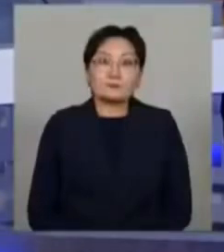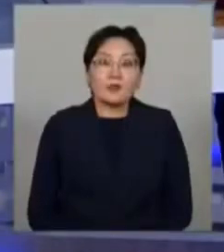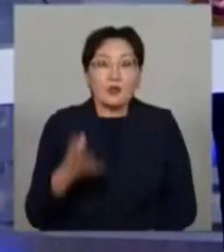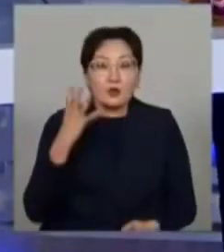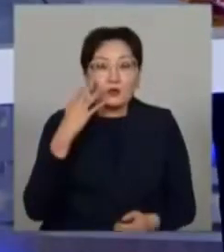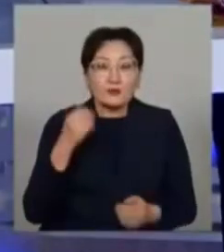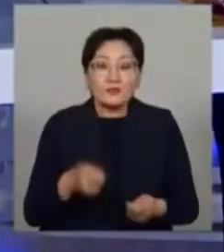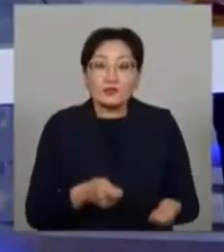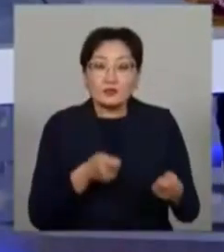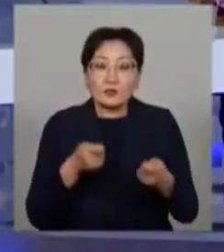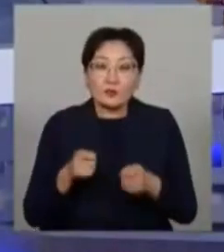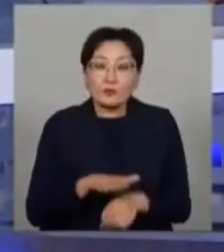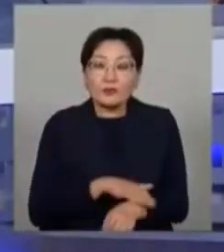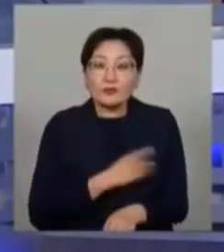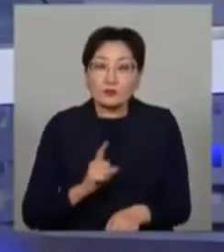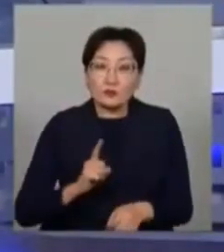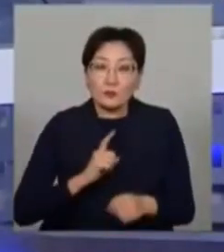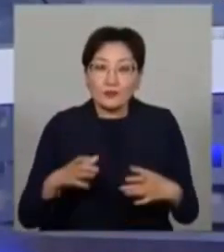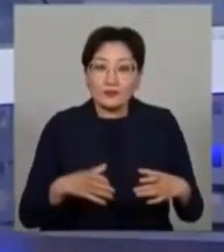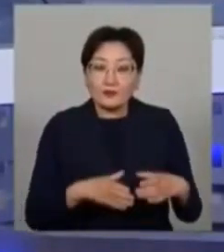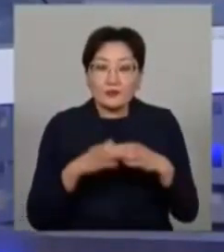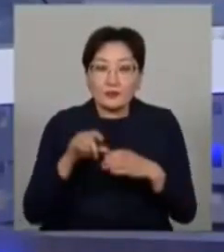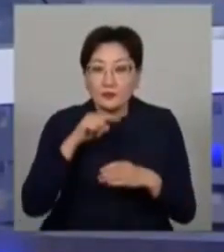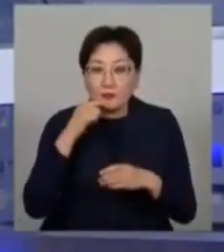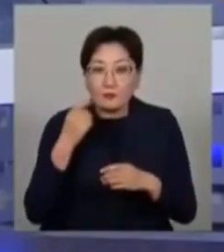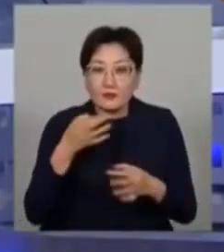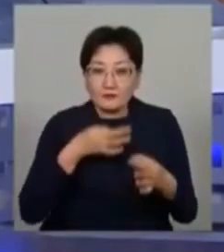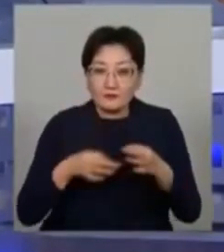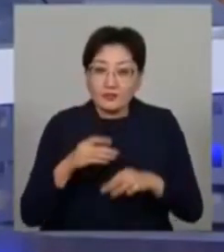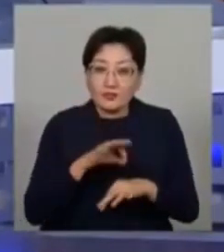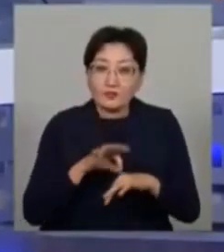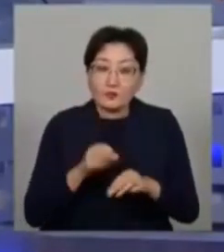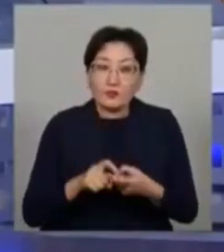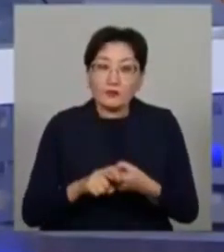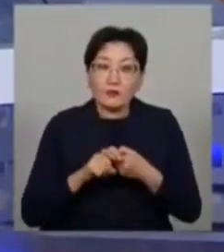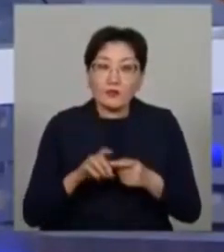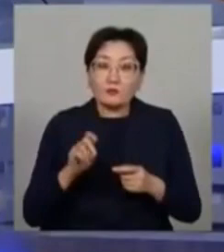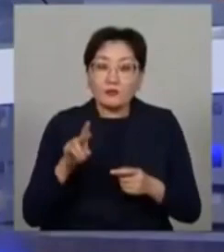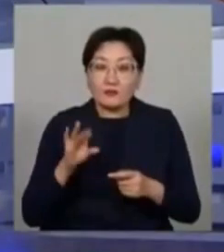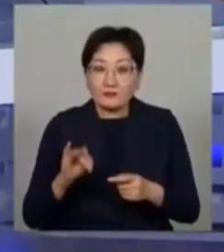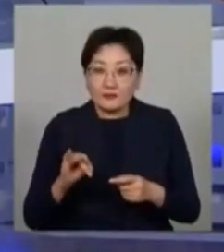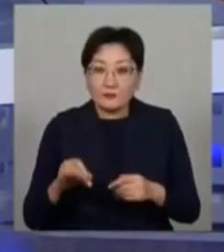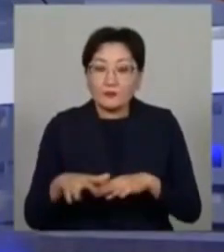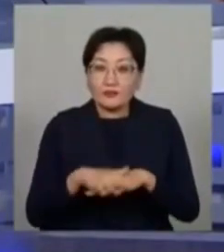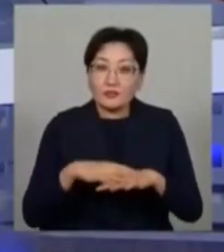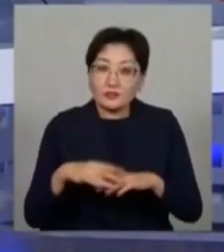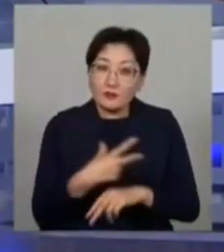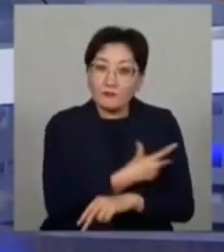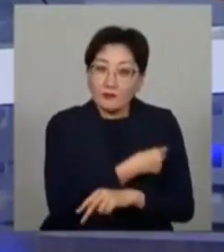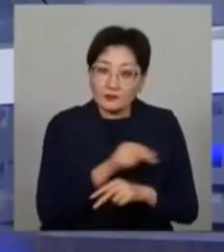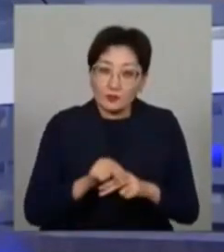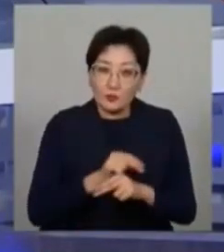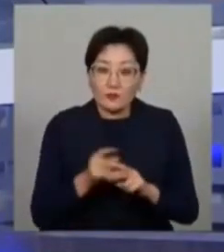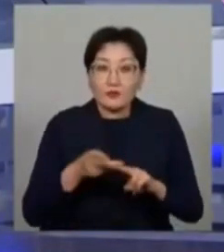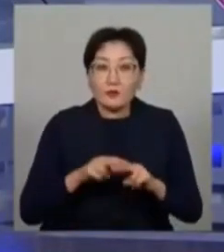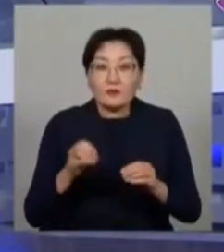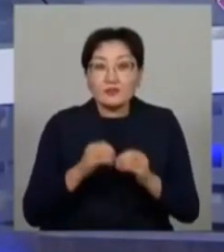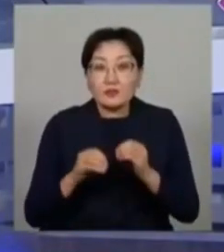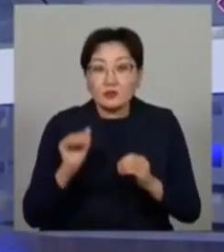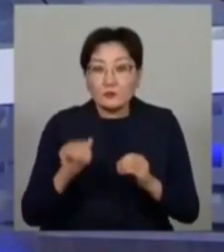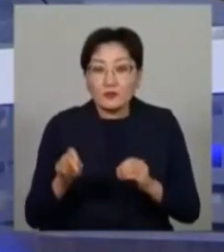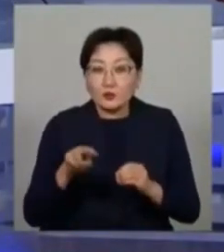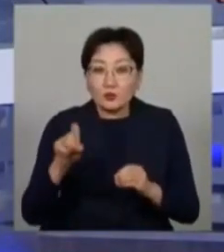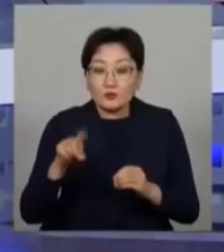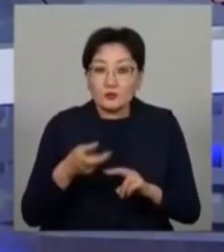В Алматы доставили долгожданную партию российского препарата от коронавируса «Спутник Ви» для массовой вакцинации. Это десятки тысяч